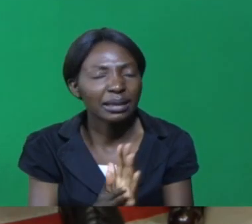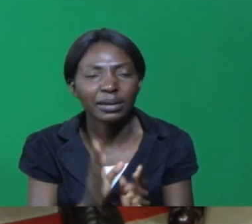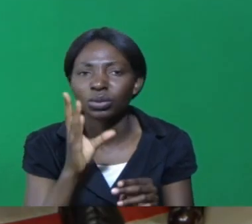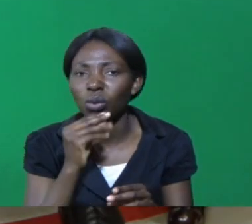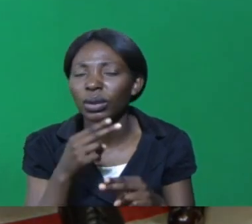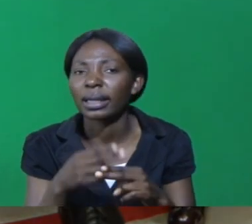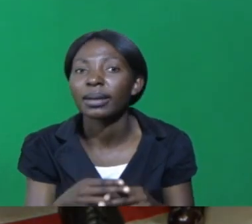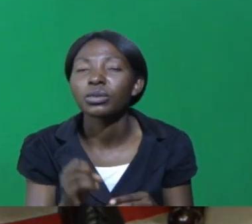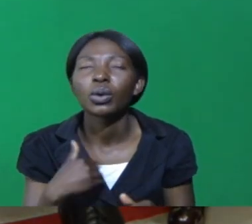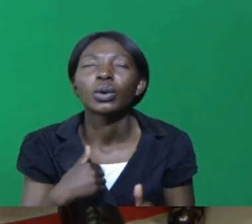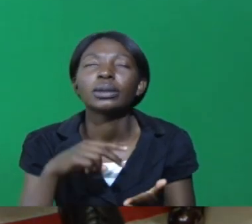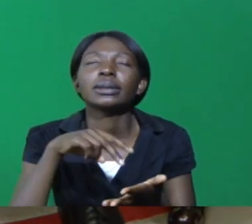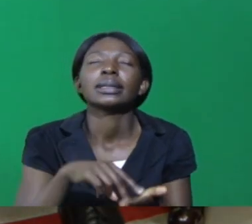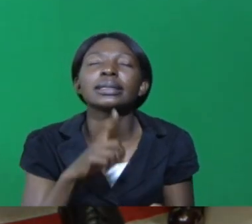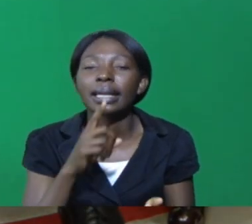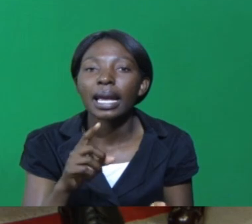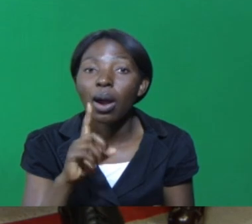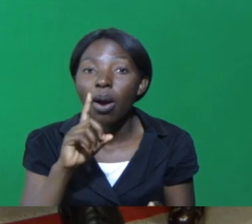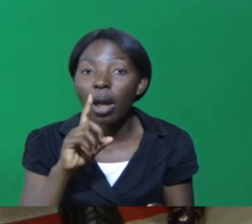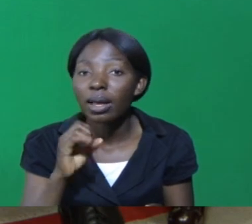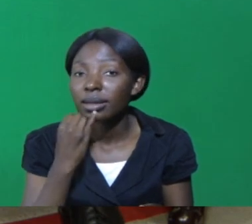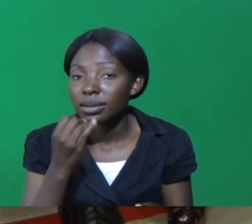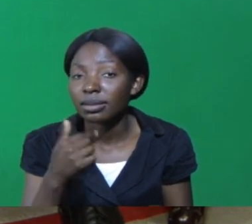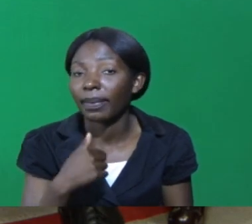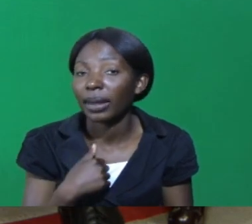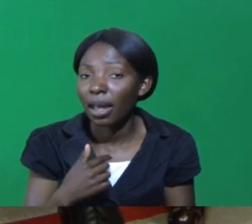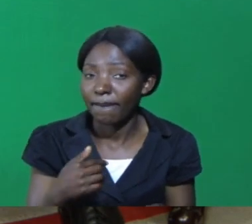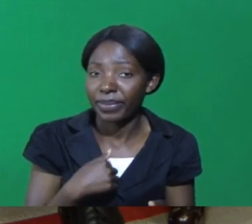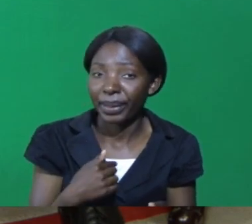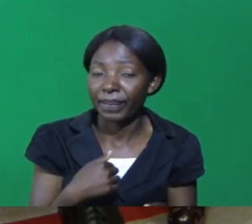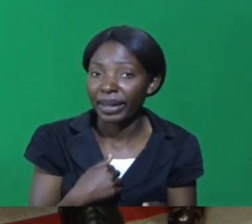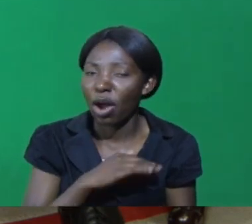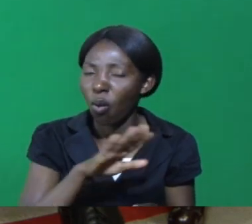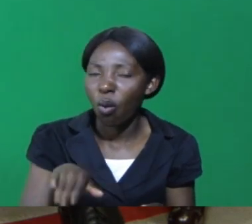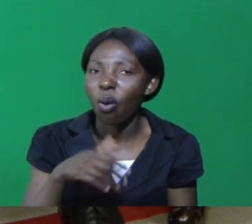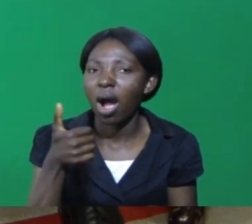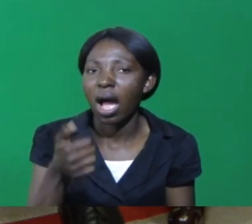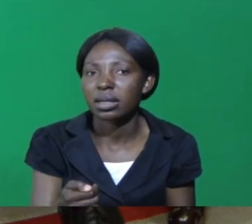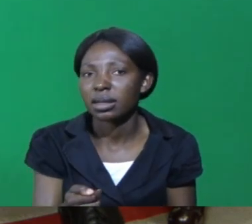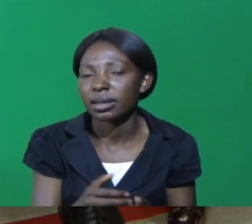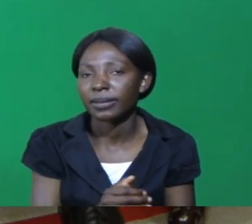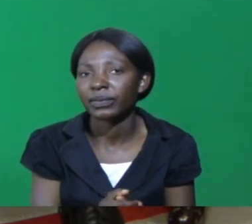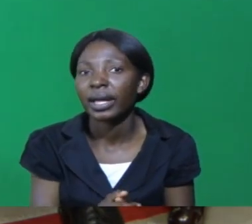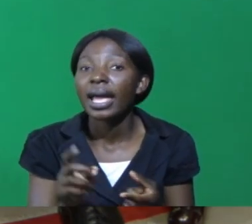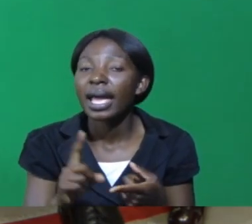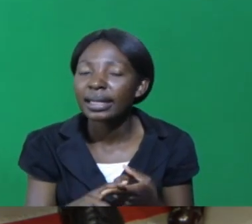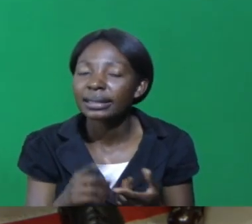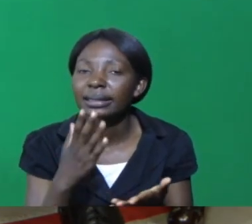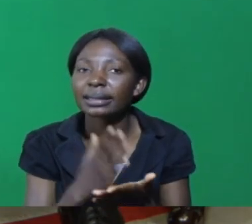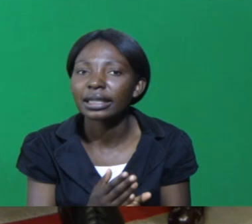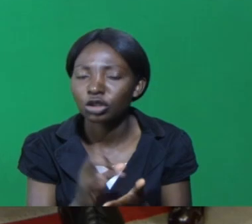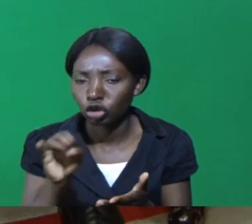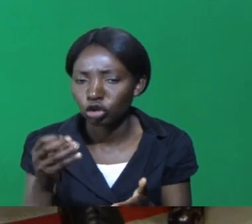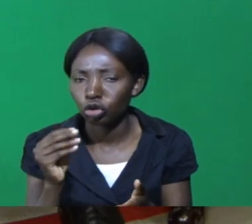vamira. Handobva vakutanga kubvunzana ndini here. Kwaina Jesu kumwe kurutivi, kwaina John kumwe kuina Judas. Ndobva zvatanga